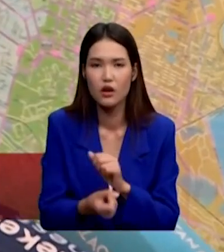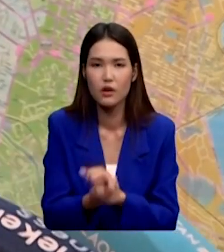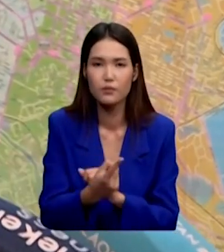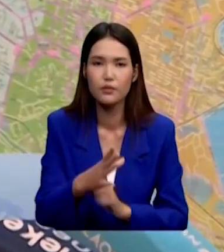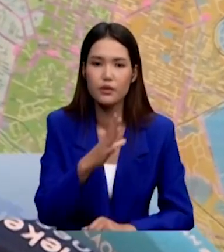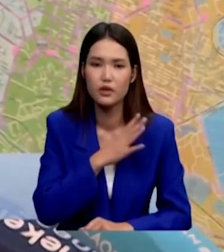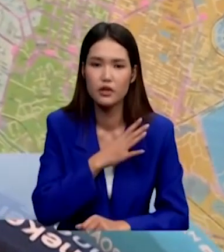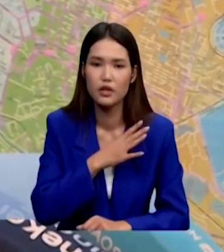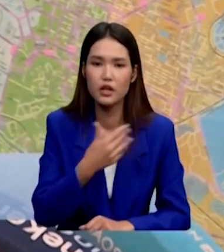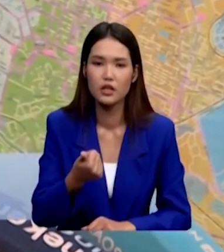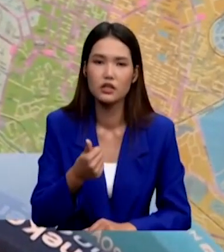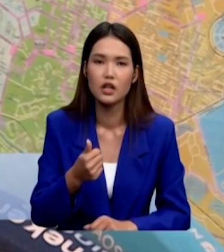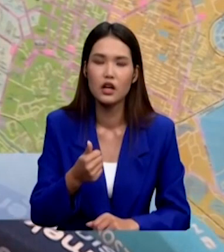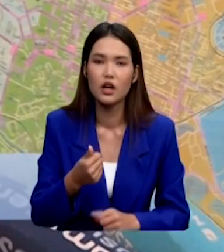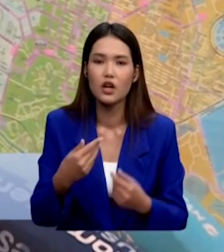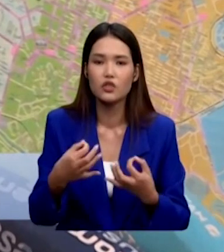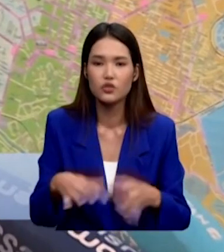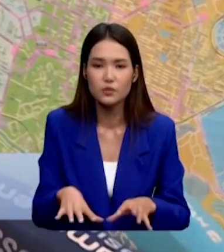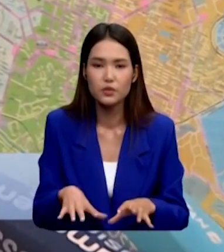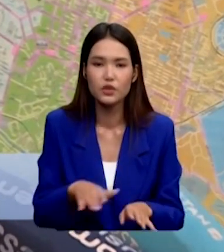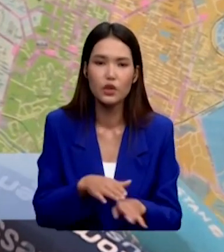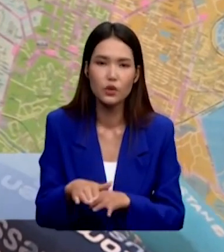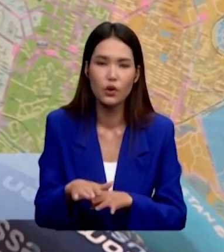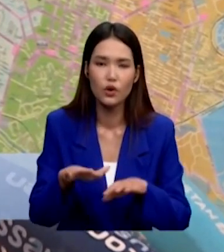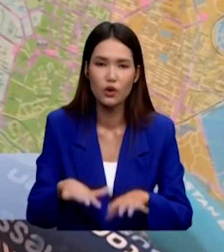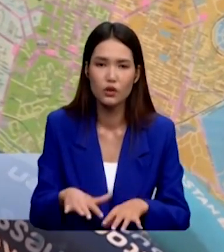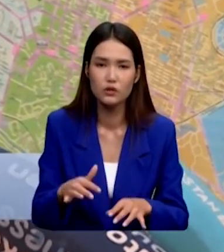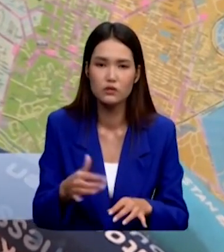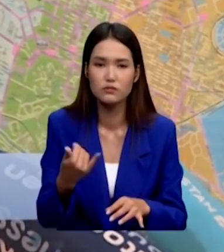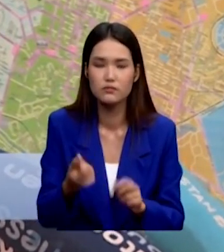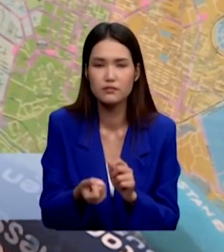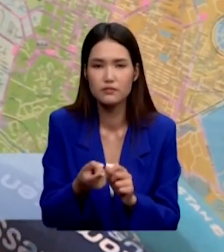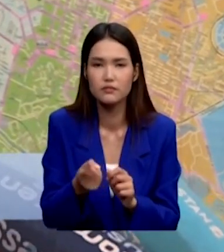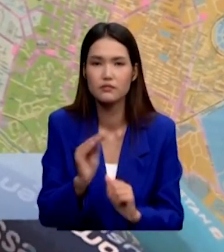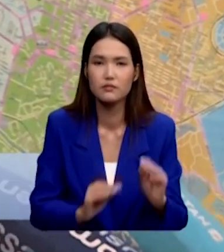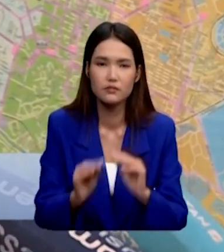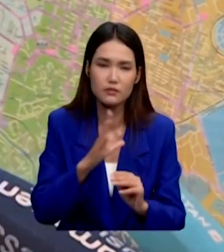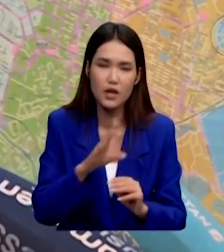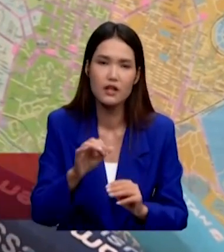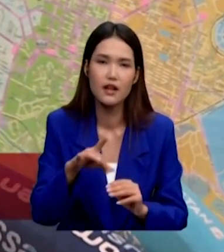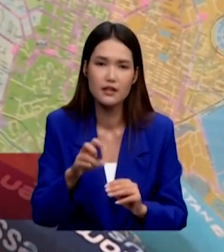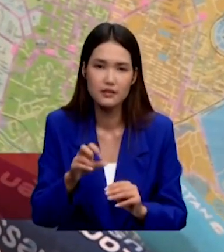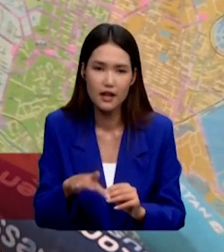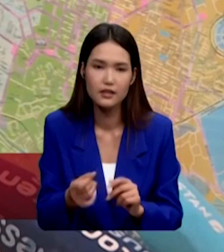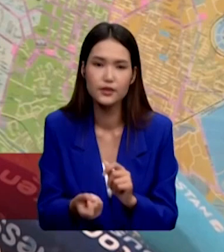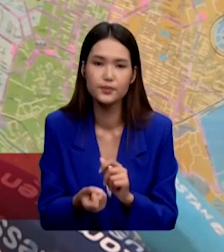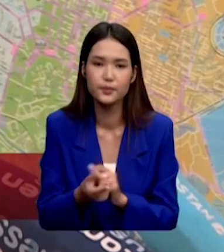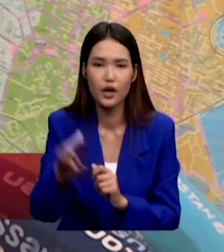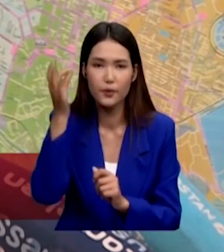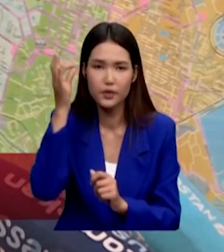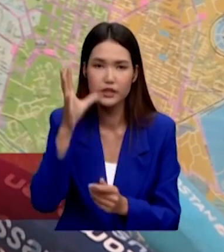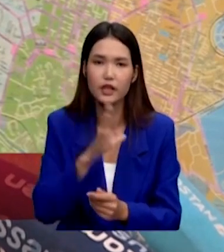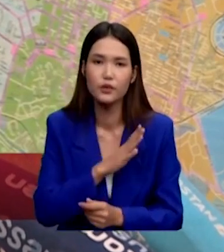айға. 25 шағымның ішінде 9-ы, мыңыраңыздар, мен сіздерге оқып беремін, сапалы емдеу диагностикалық